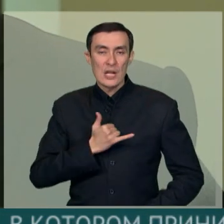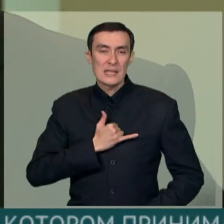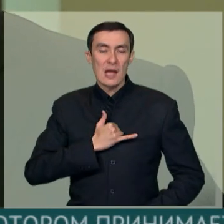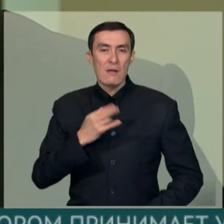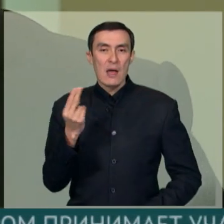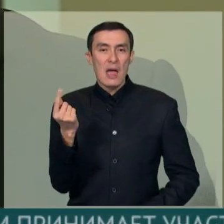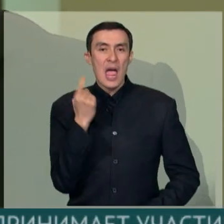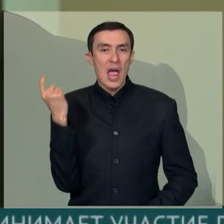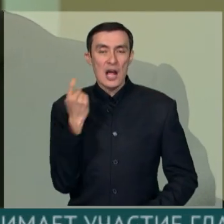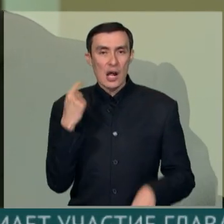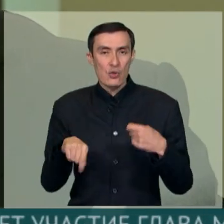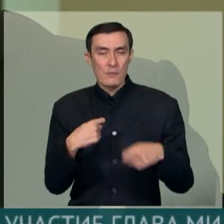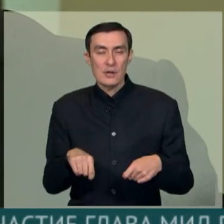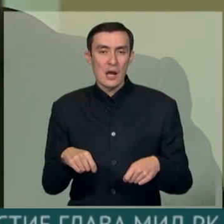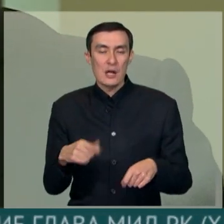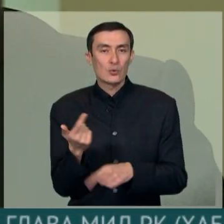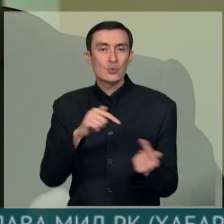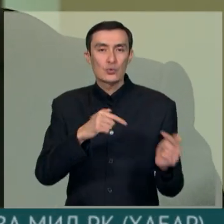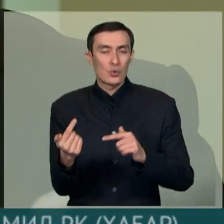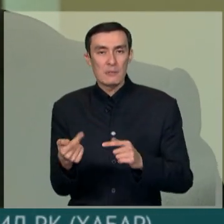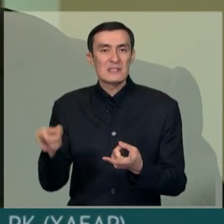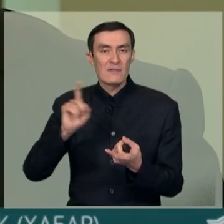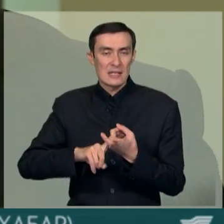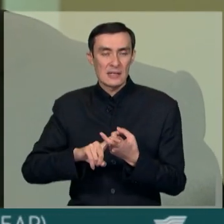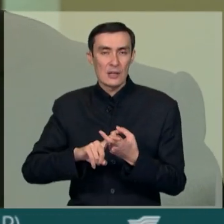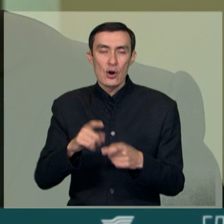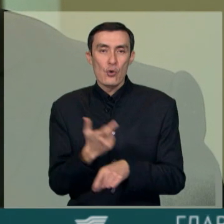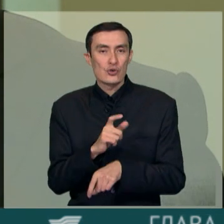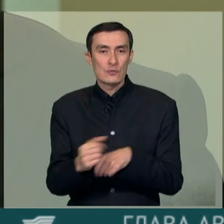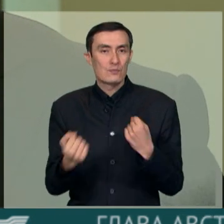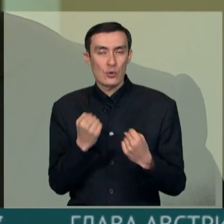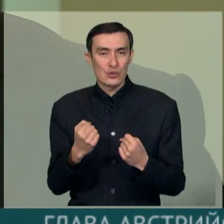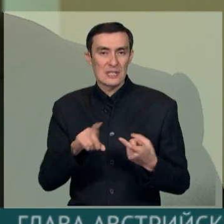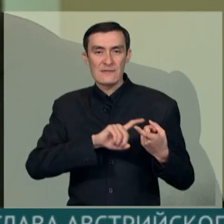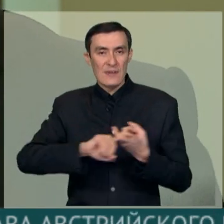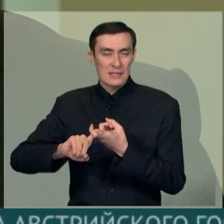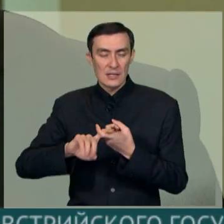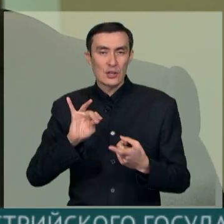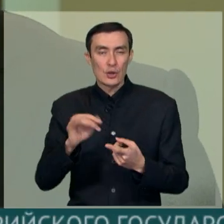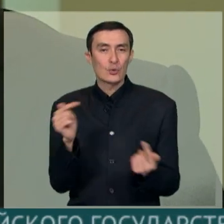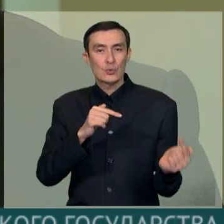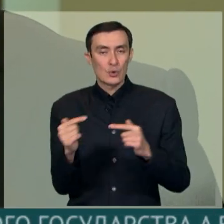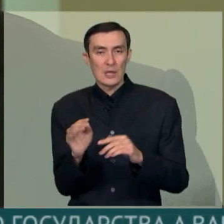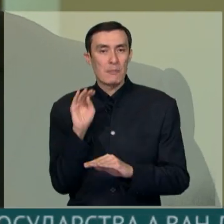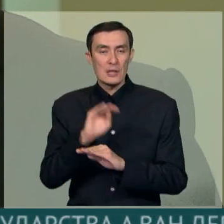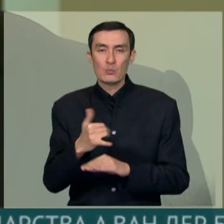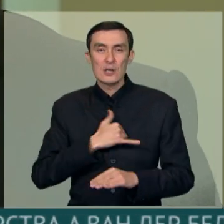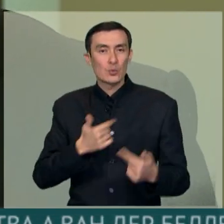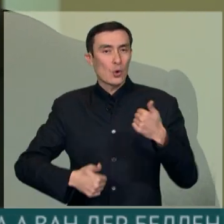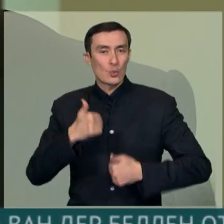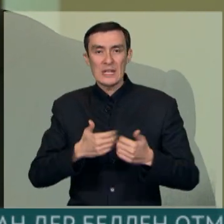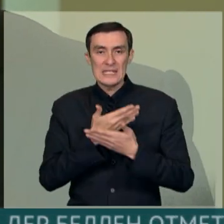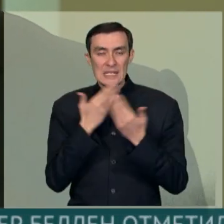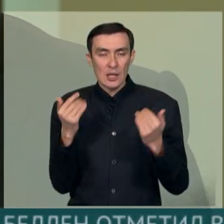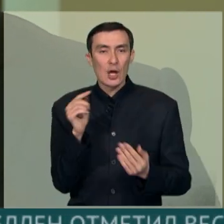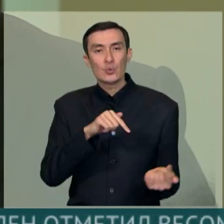так сложны, как пазл. Они соединяются прочно и дополняют друг друга. Мы друг с другом не конкурируем, а